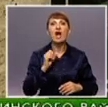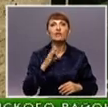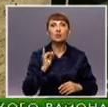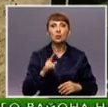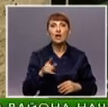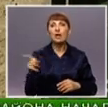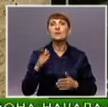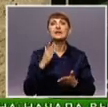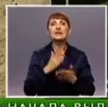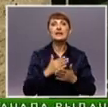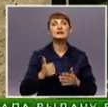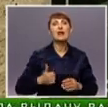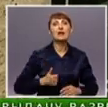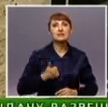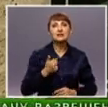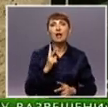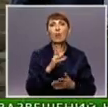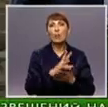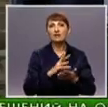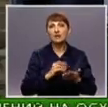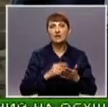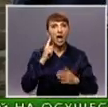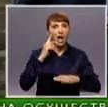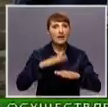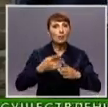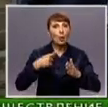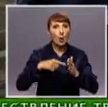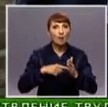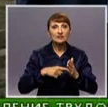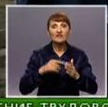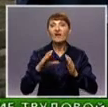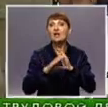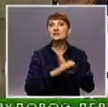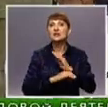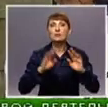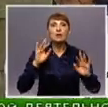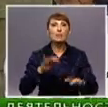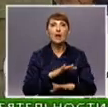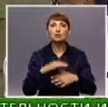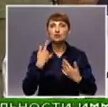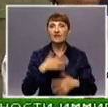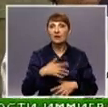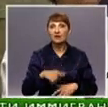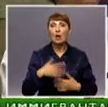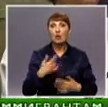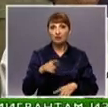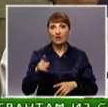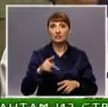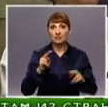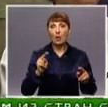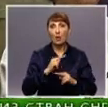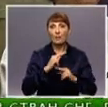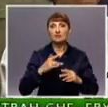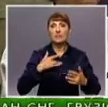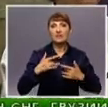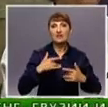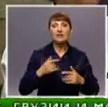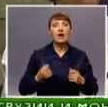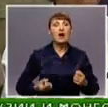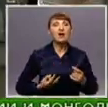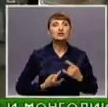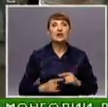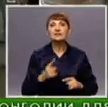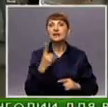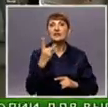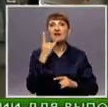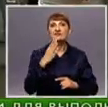есть кем гордиться и кому подражать. Аким города в конце мероприятия отметил, что такой человек, как Ермек Бекмухамедович, рождается раз в век. И его